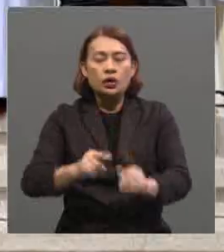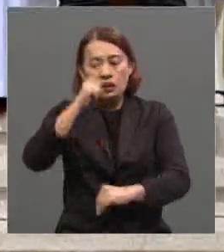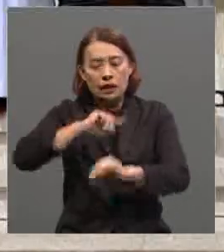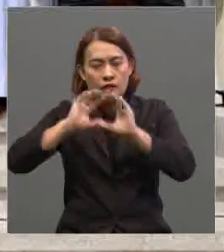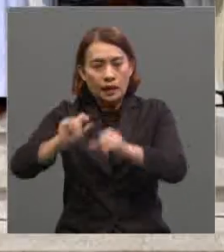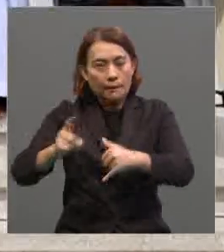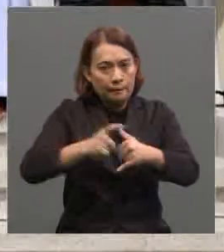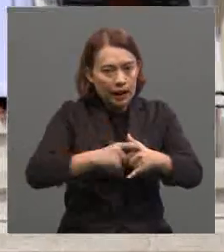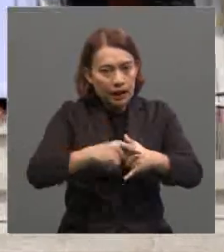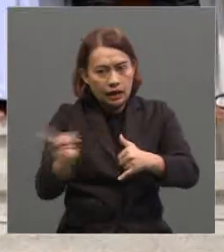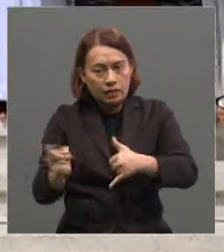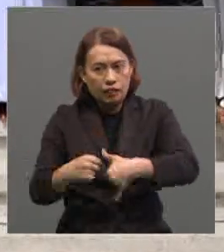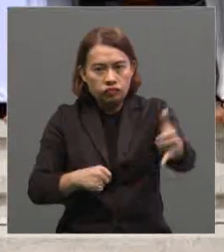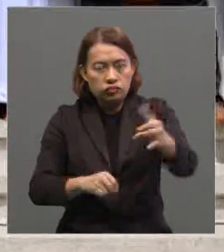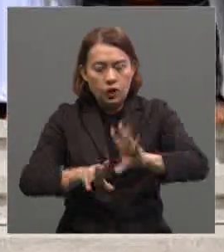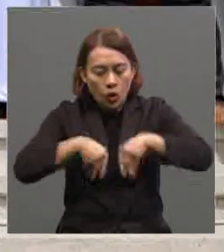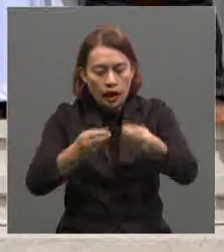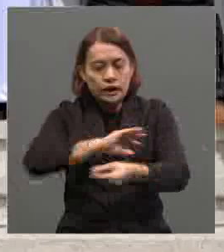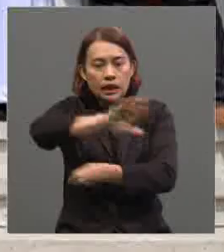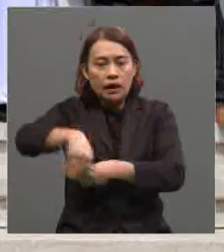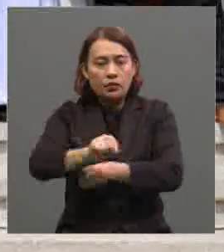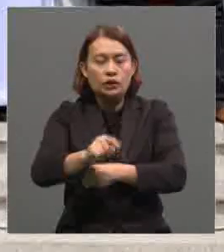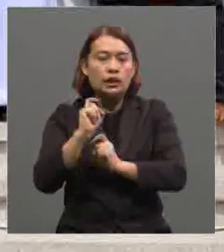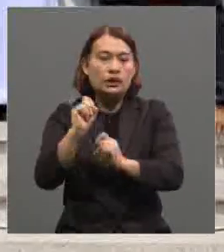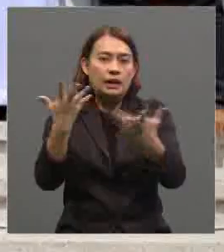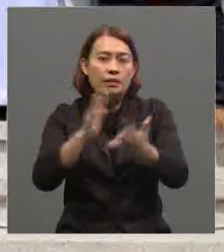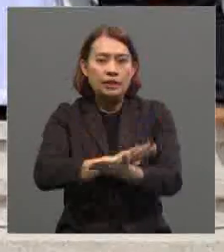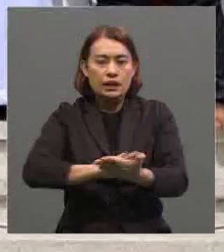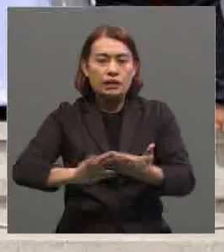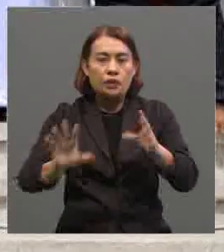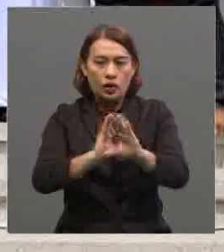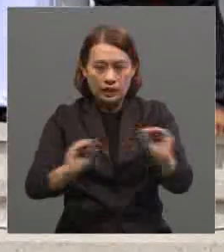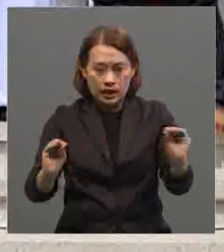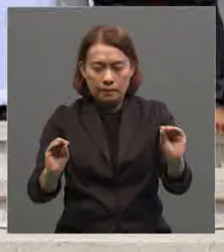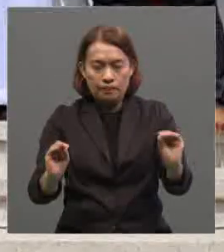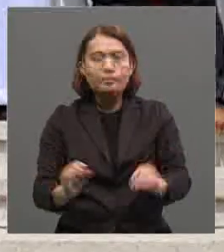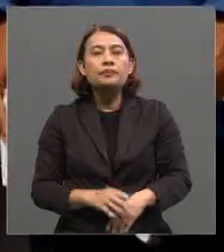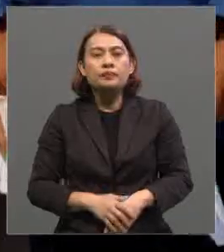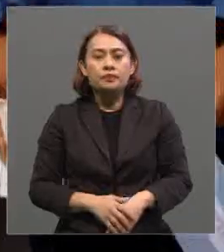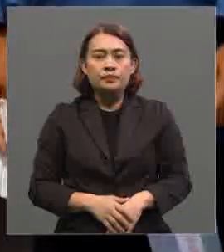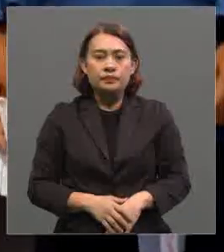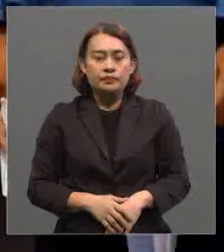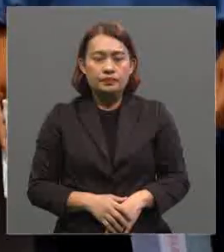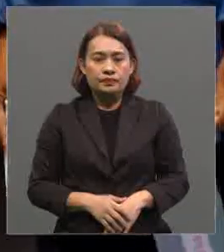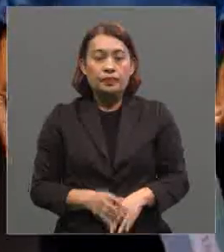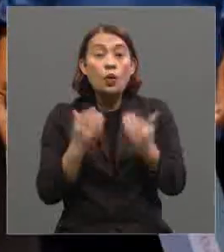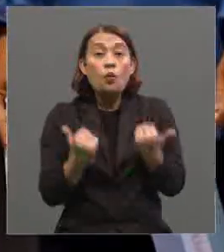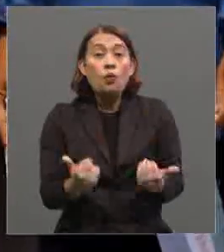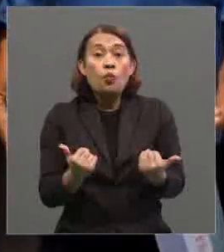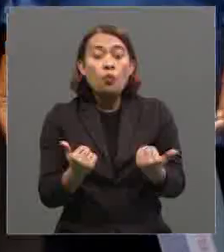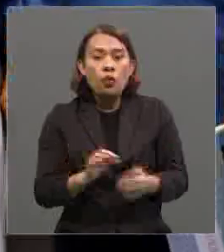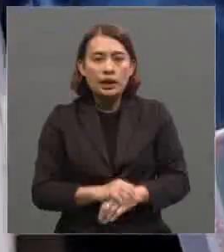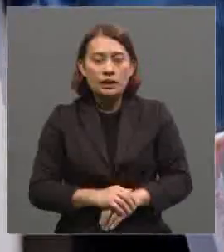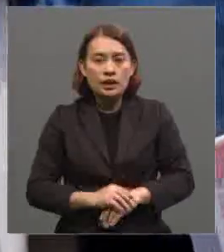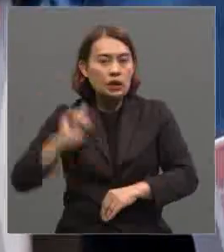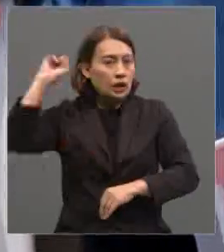อยู่และก็ขอให้ได้รับความปลอดภัยทุกคนด้วยครับ ต้องบอกว่าบรรยากาศในวันนี้นะคะคุณผู้ชมจะเห็นว่ามีทั้งบรรดาหนุ่ม